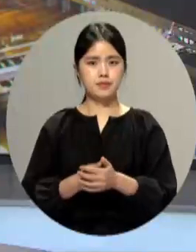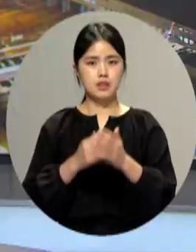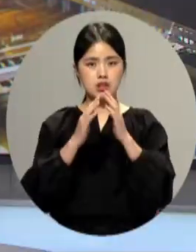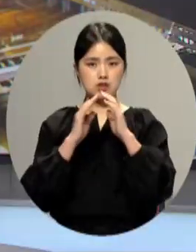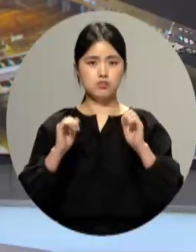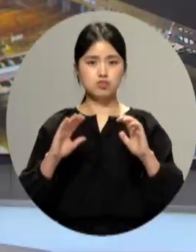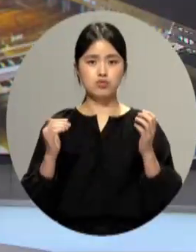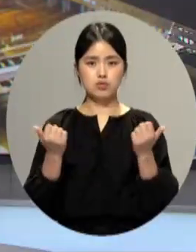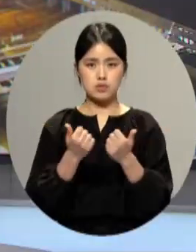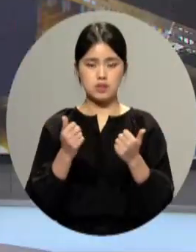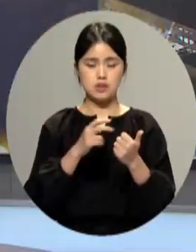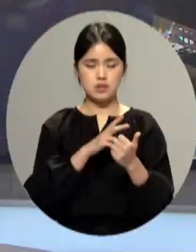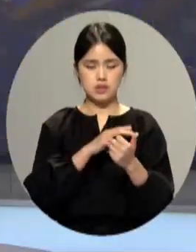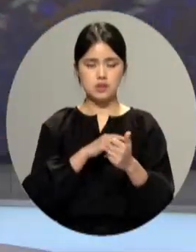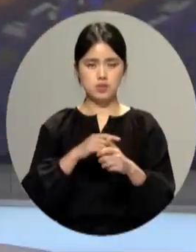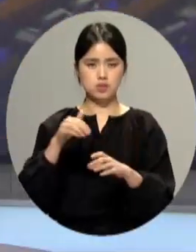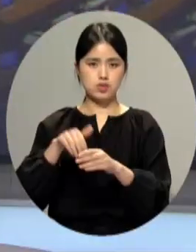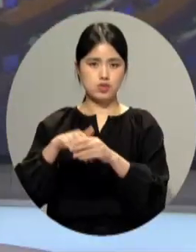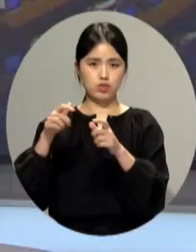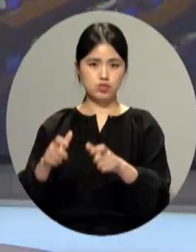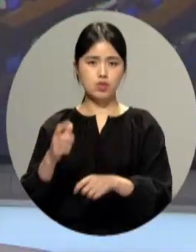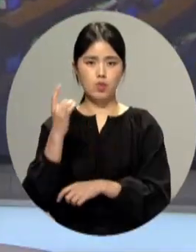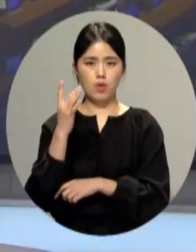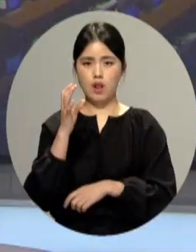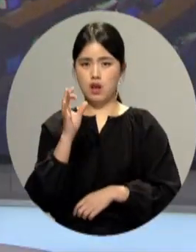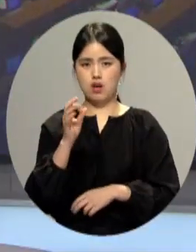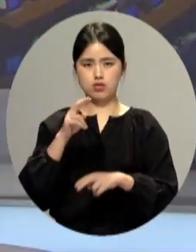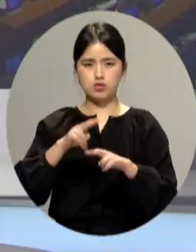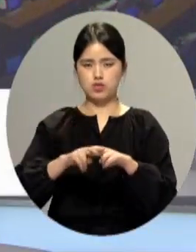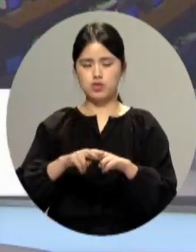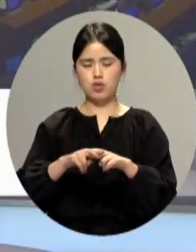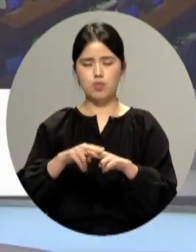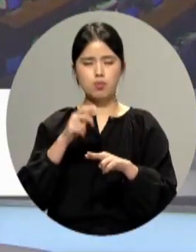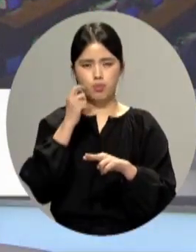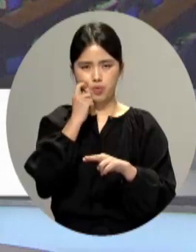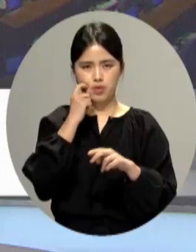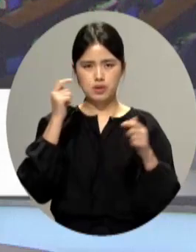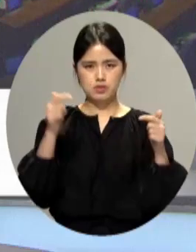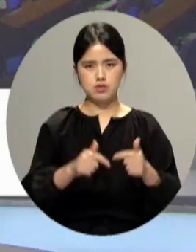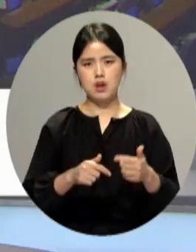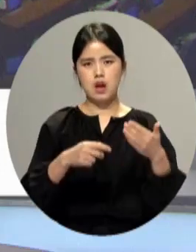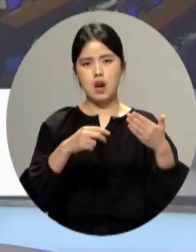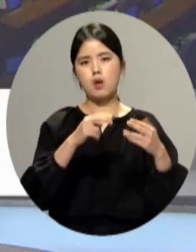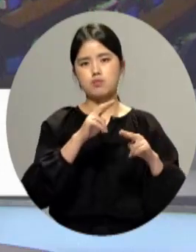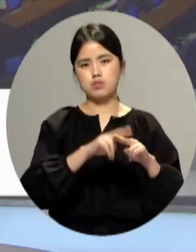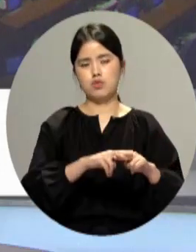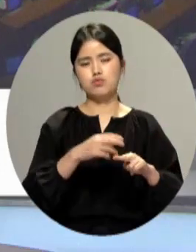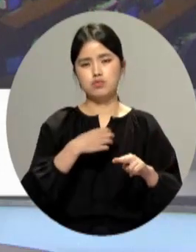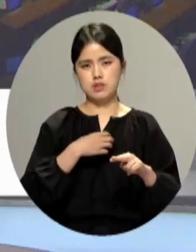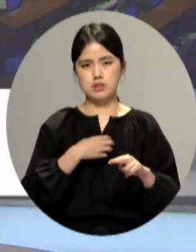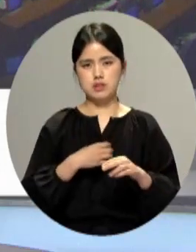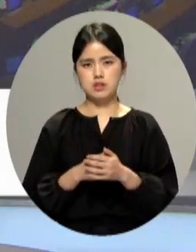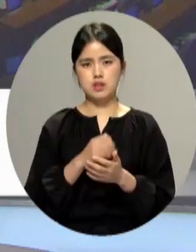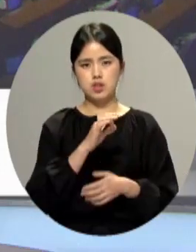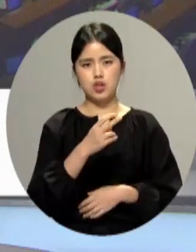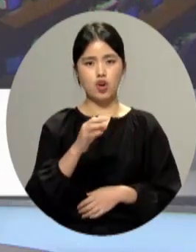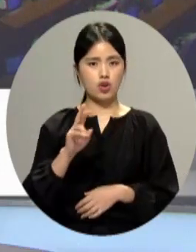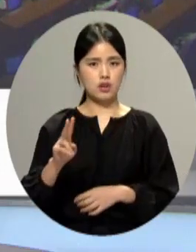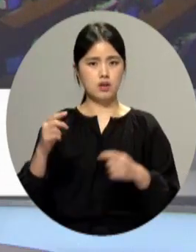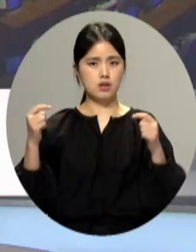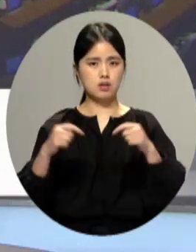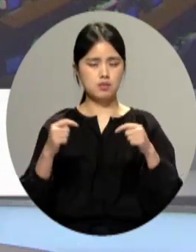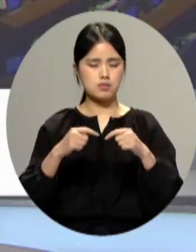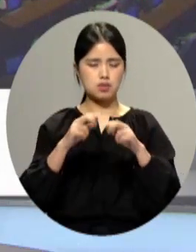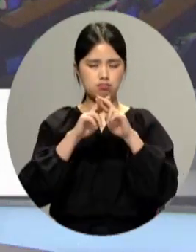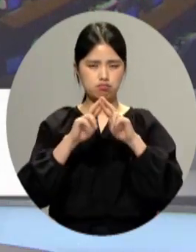전북의 국회의원 선거구가 기존 10석을 지키지 못하고 9석으로 줄어들 위기에 몰렸습니다. 여야 협상이